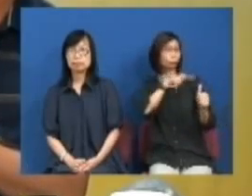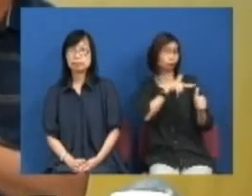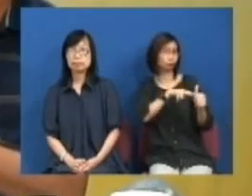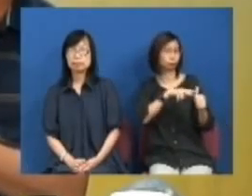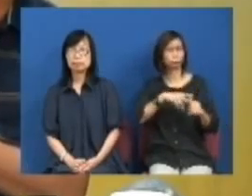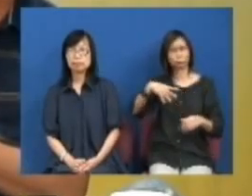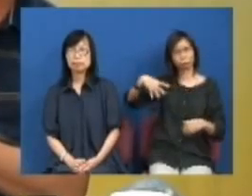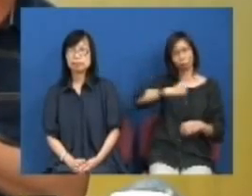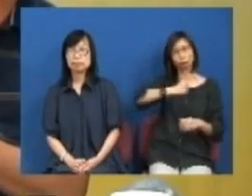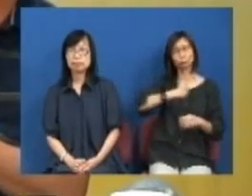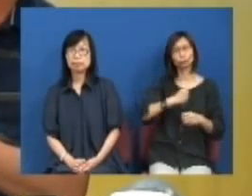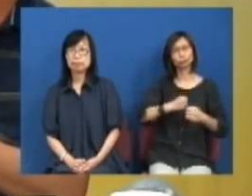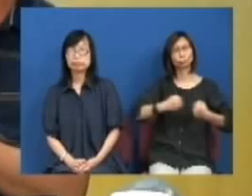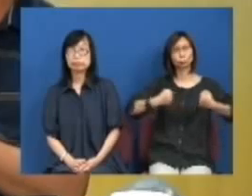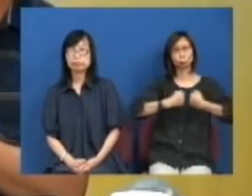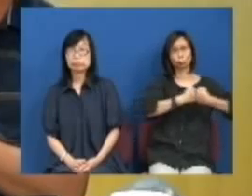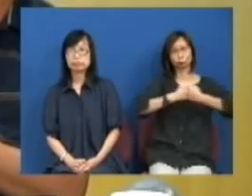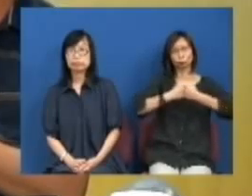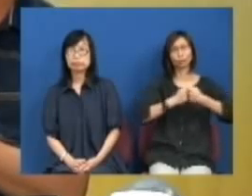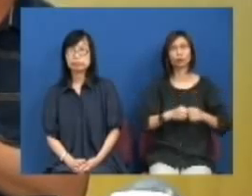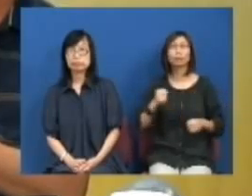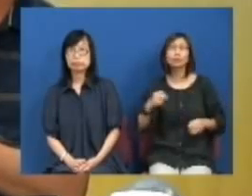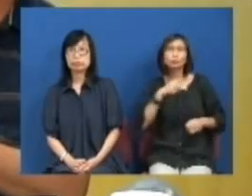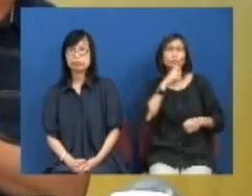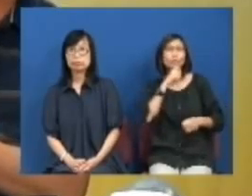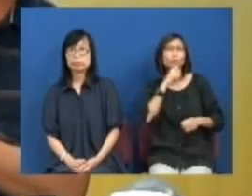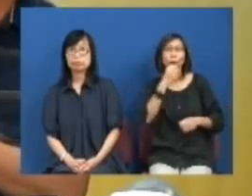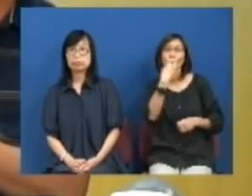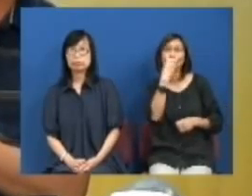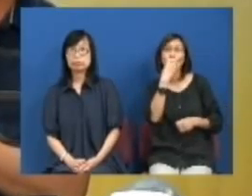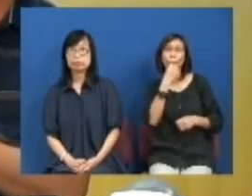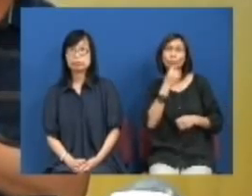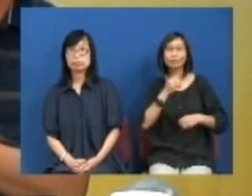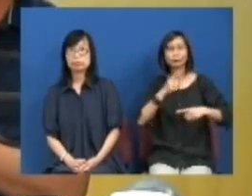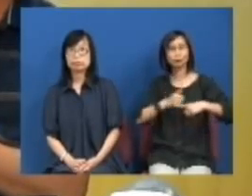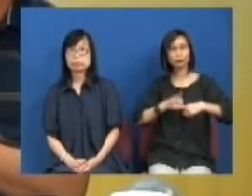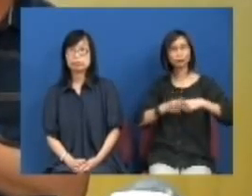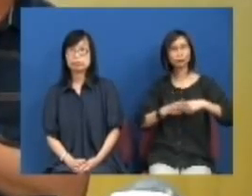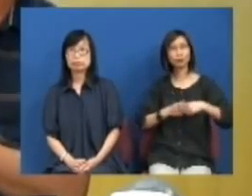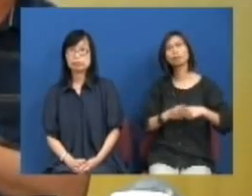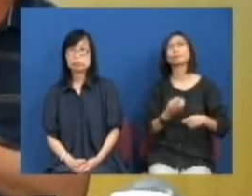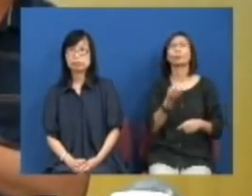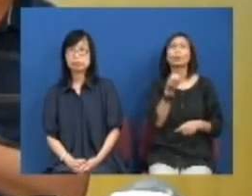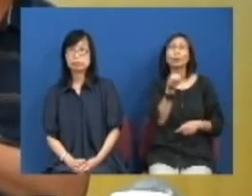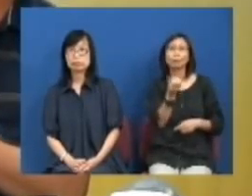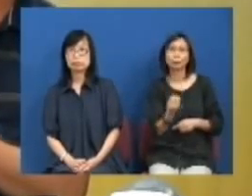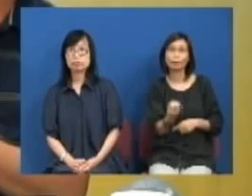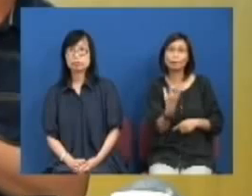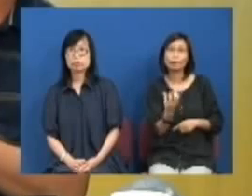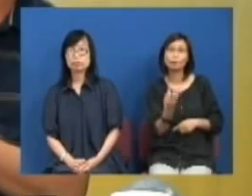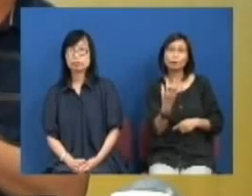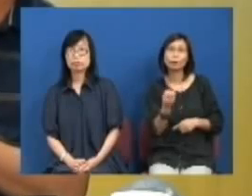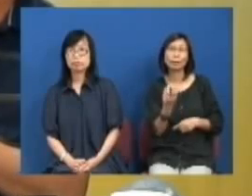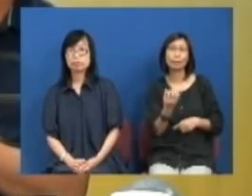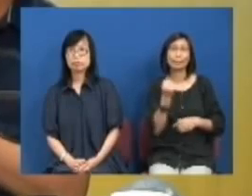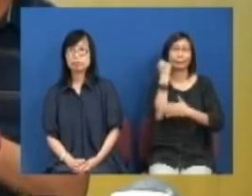衝擊啦。或者其實睇翻香港情況，即係六四啊，又或者其實即係茉莉花革命等等呢一啲政治運